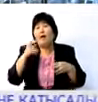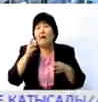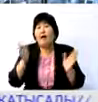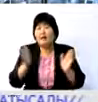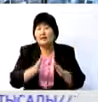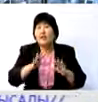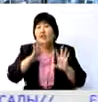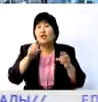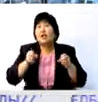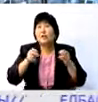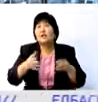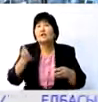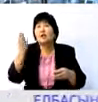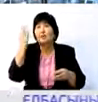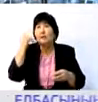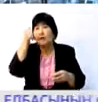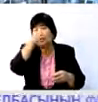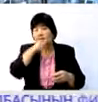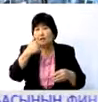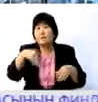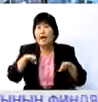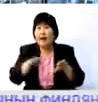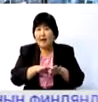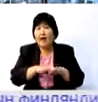қылмыстар былтыр жылғымен қарағанда